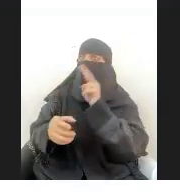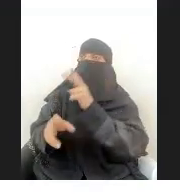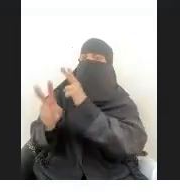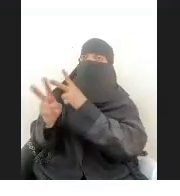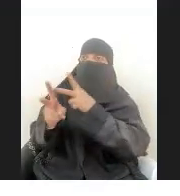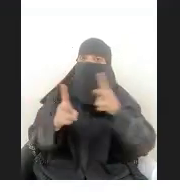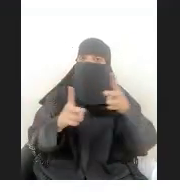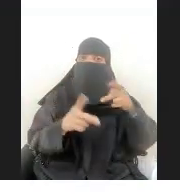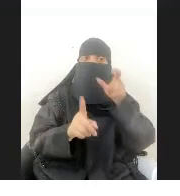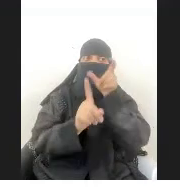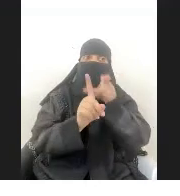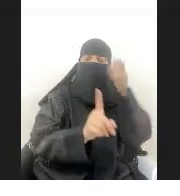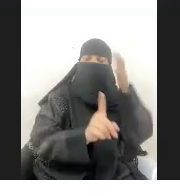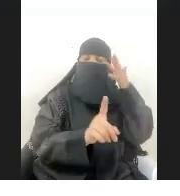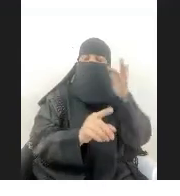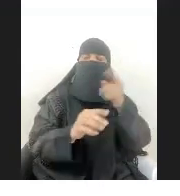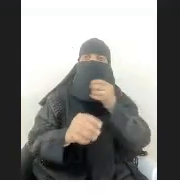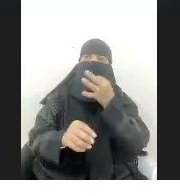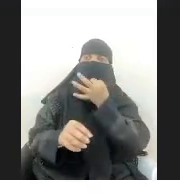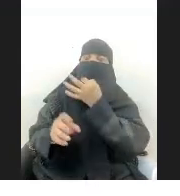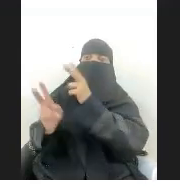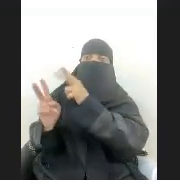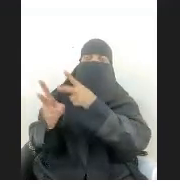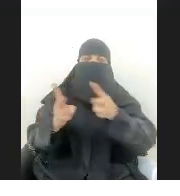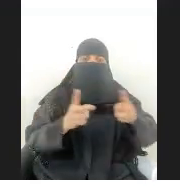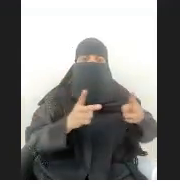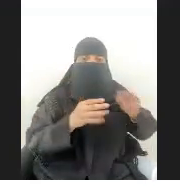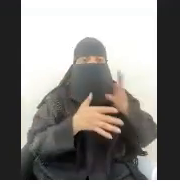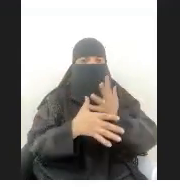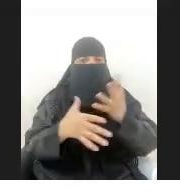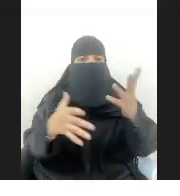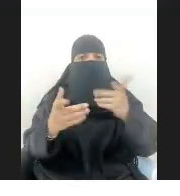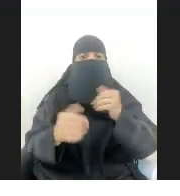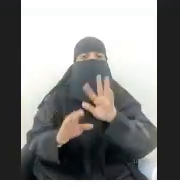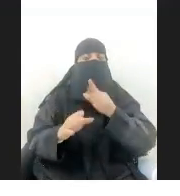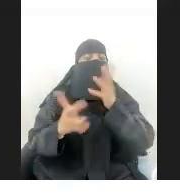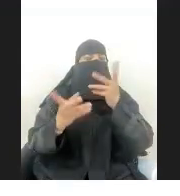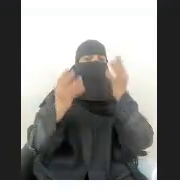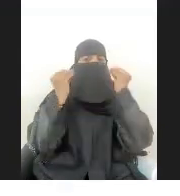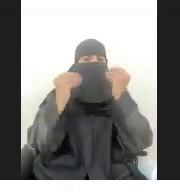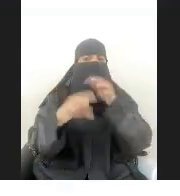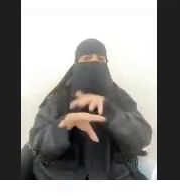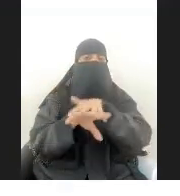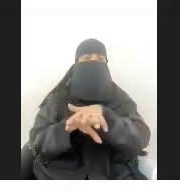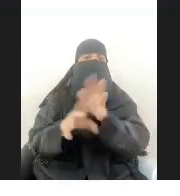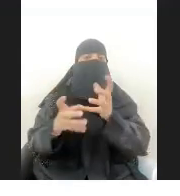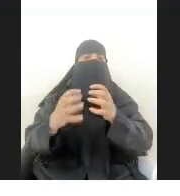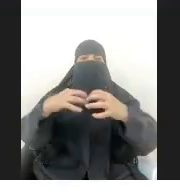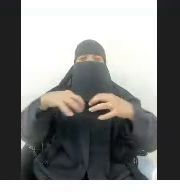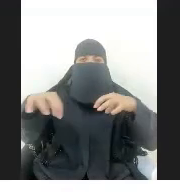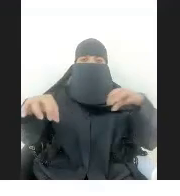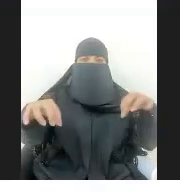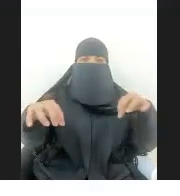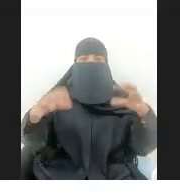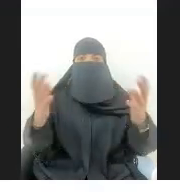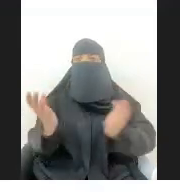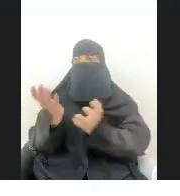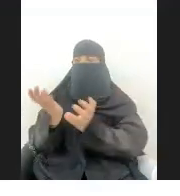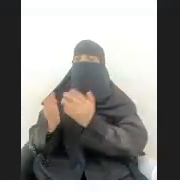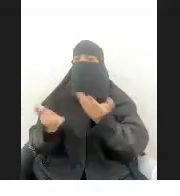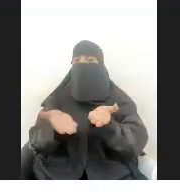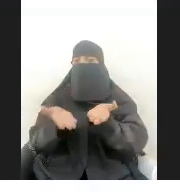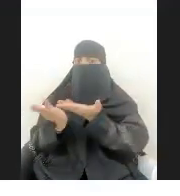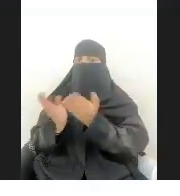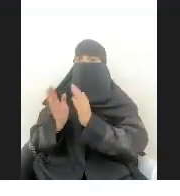بعضهم يقولوا التعلم المدمج هو عبارة عن إن إحنا نقسم بين الحضوري وبين عن بعد. في بعضهم يقولوا لا،